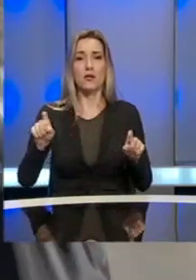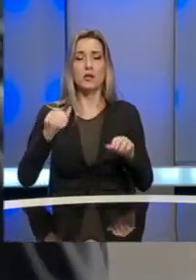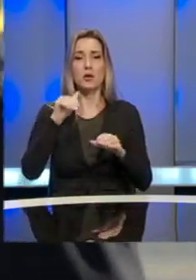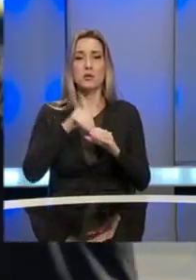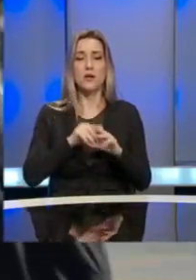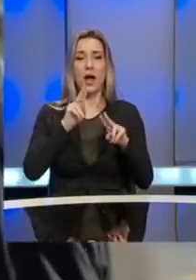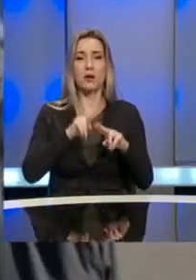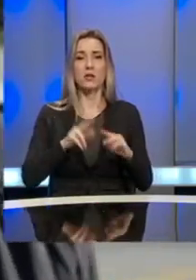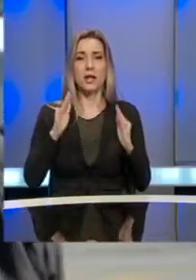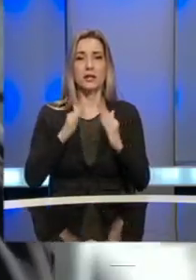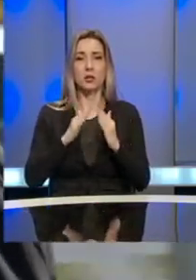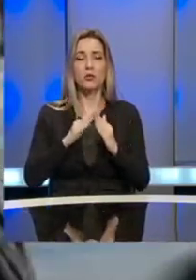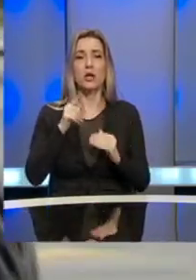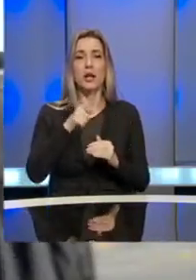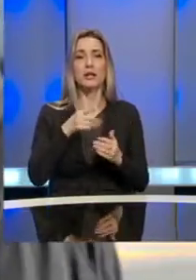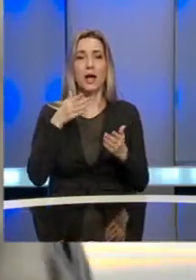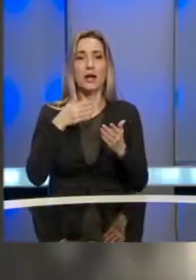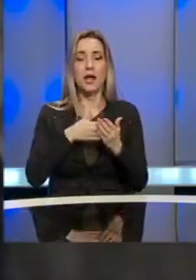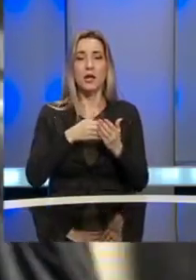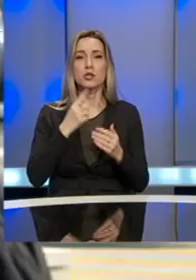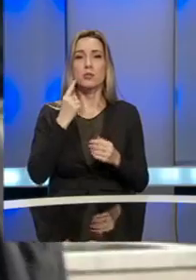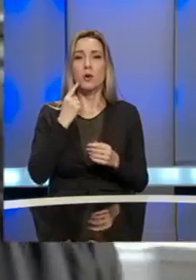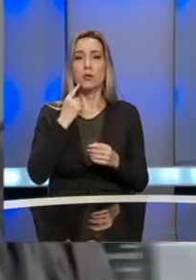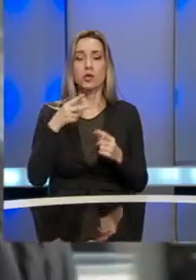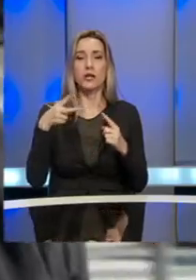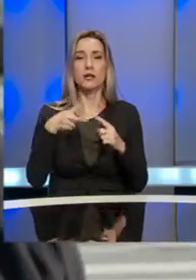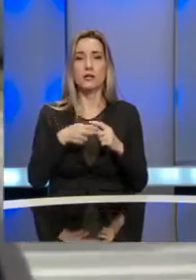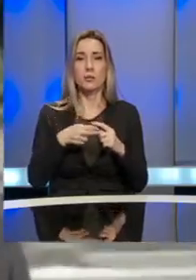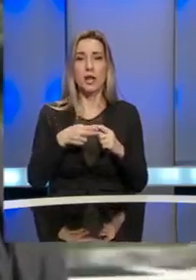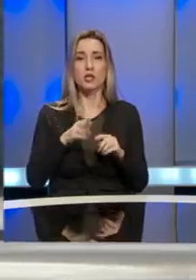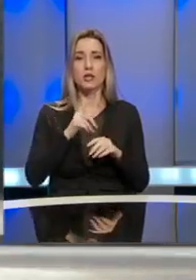stvari ostati kući i na taj način pokušati